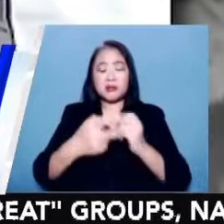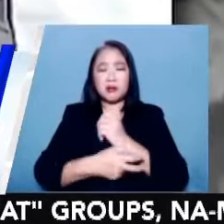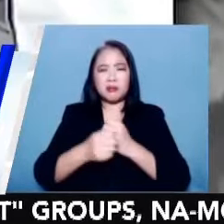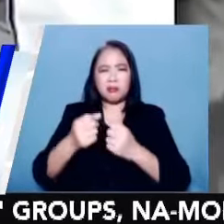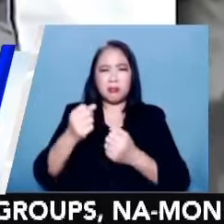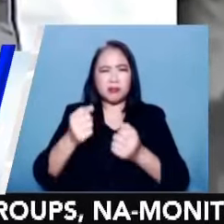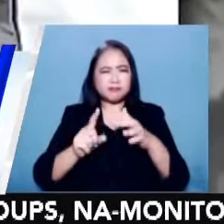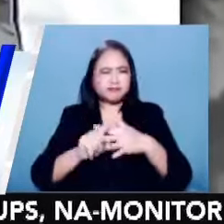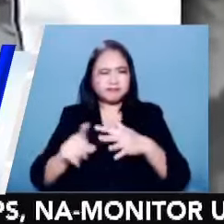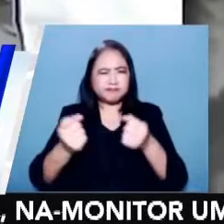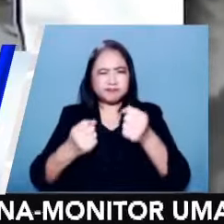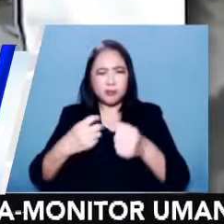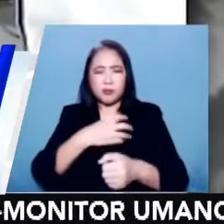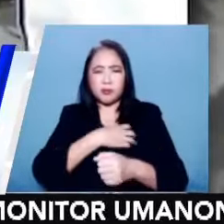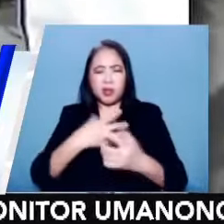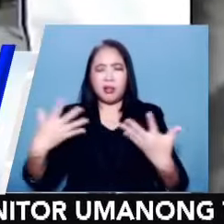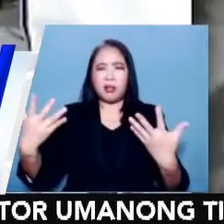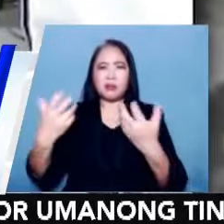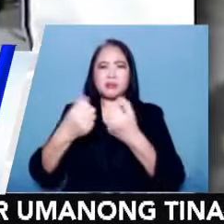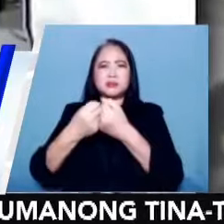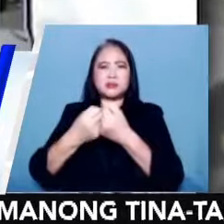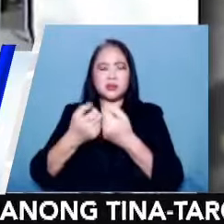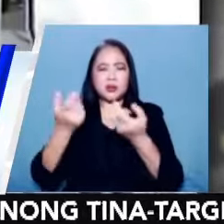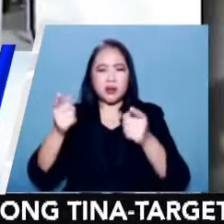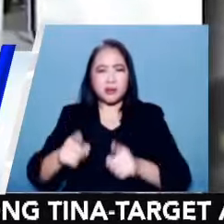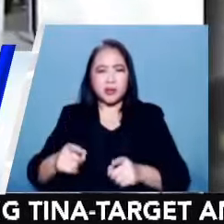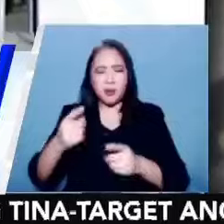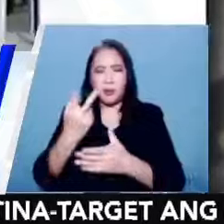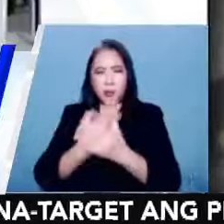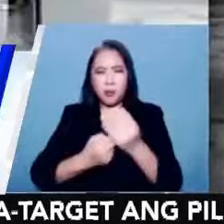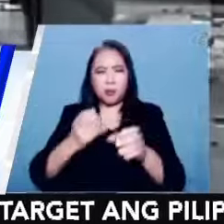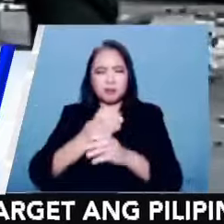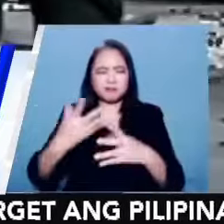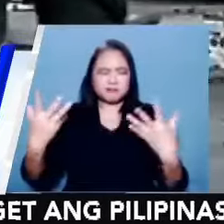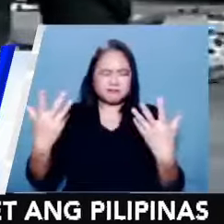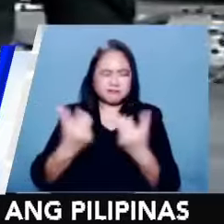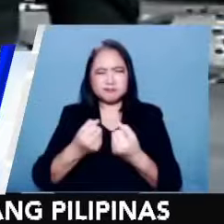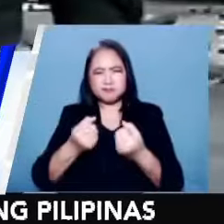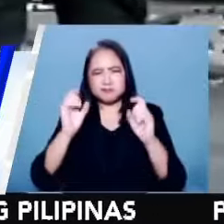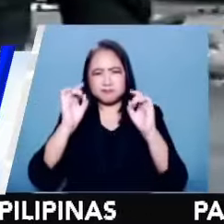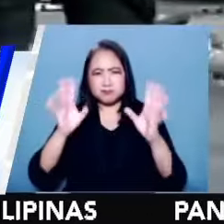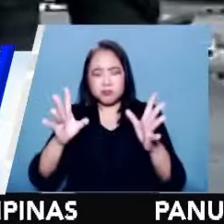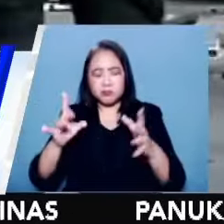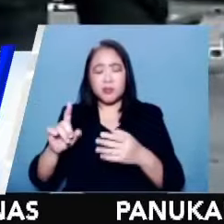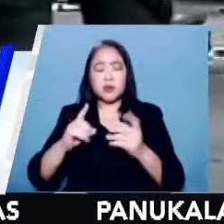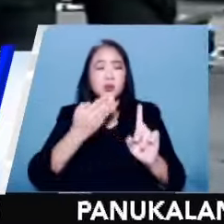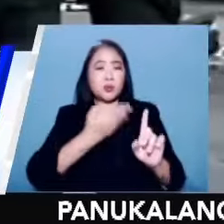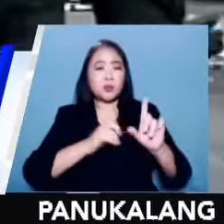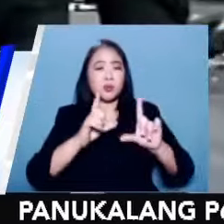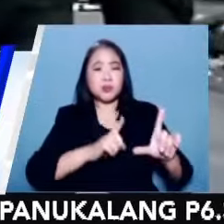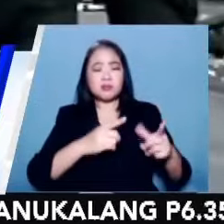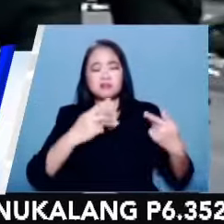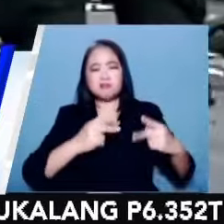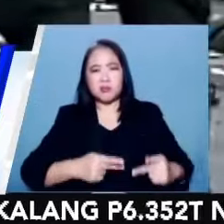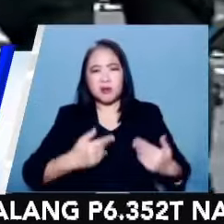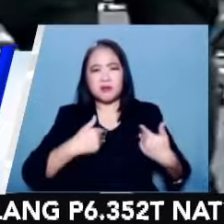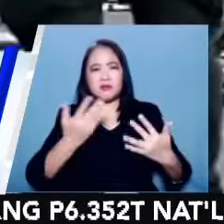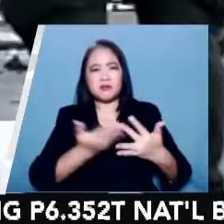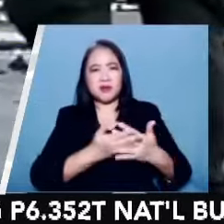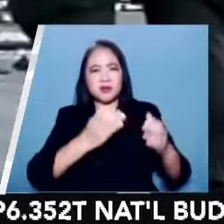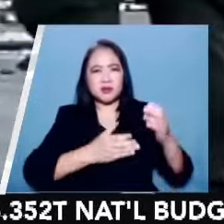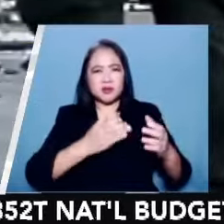Nagtamo ng matinding pinsala ang parehong sasakyan. Sugatan naman ang suspect na maaharap sa reklamong vehicular